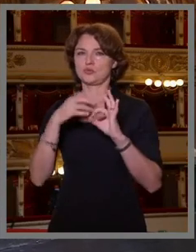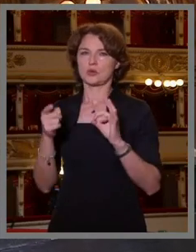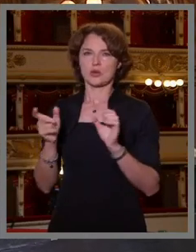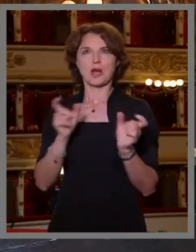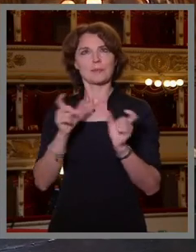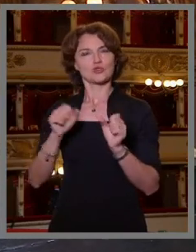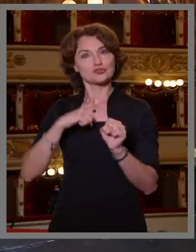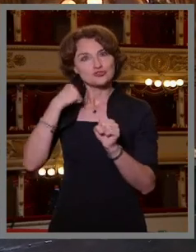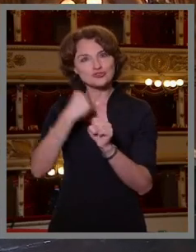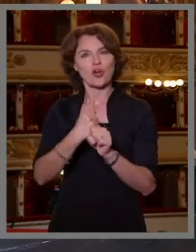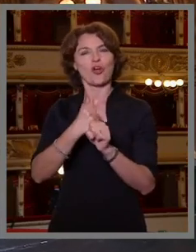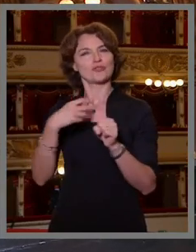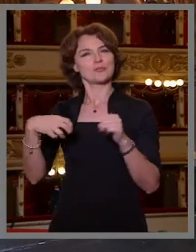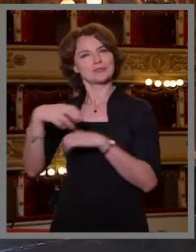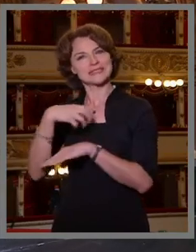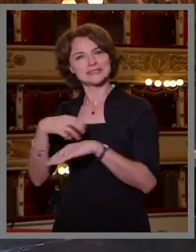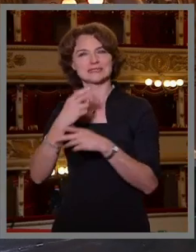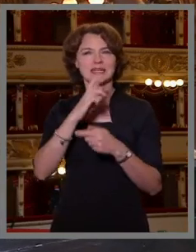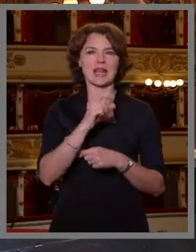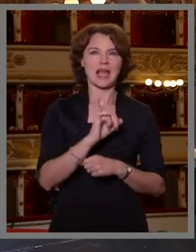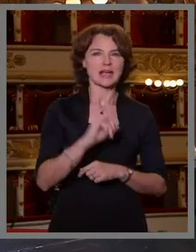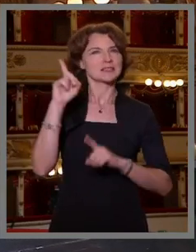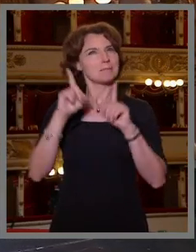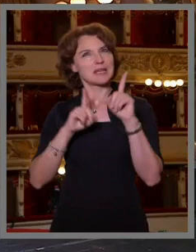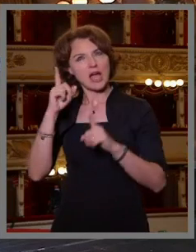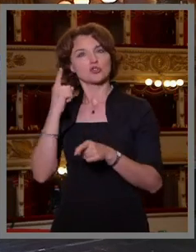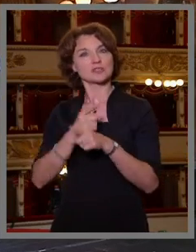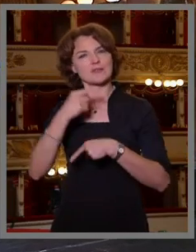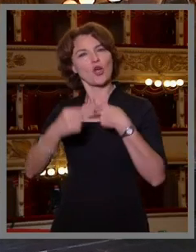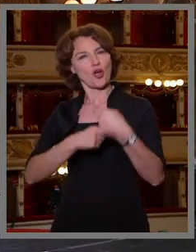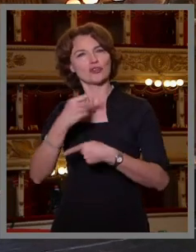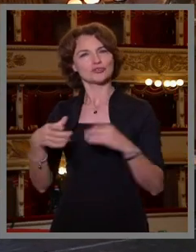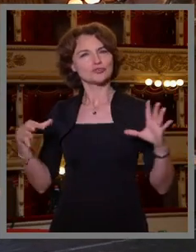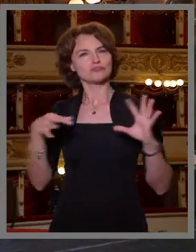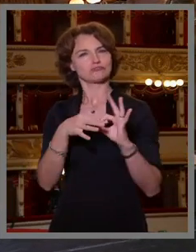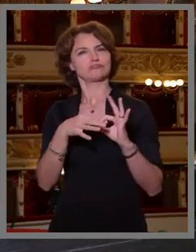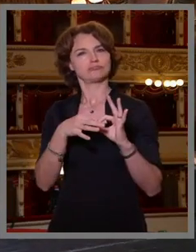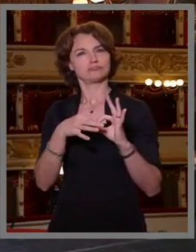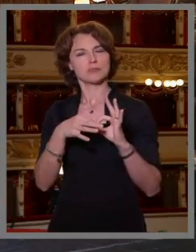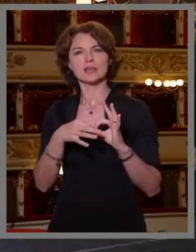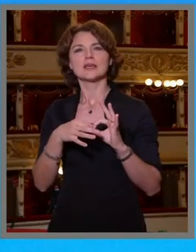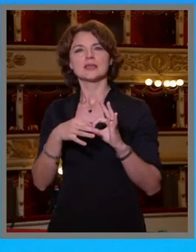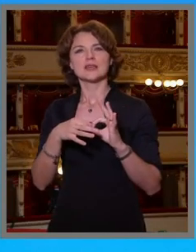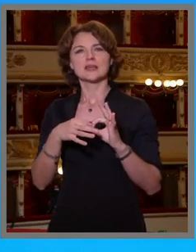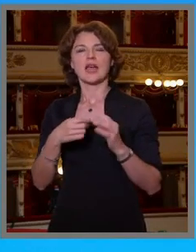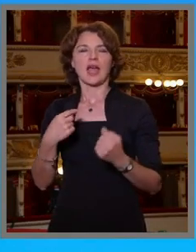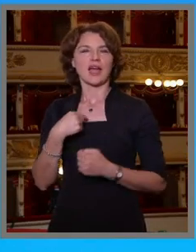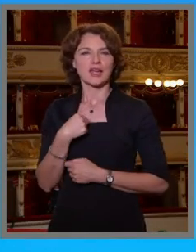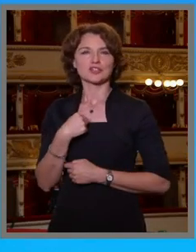la mini tra la rai e milano debba essere rafforzato non è un mistero che io sono a favore della